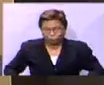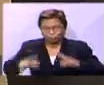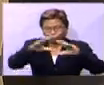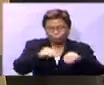isnin ini